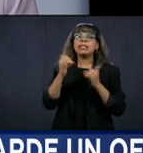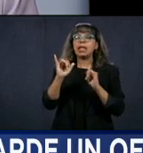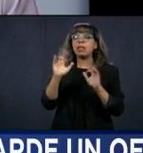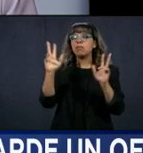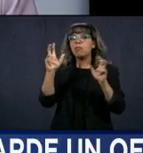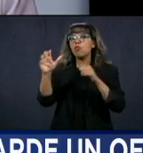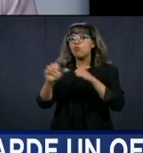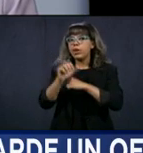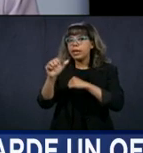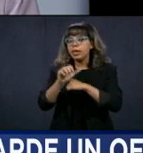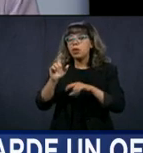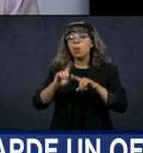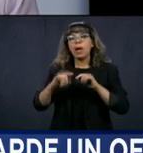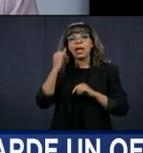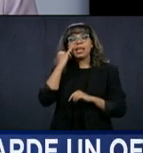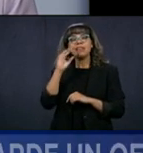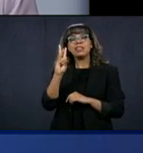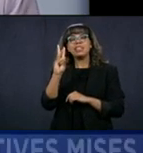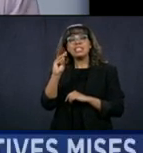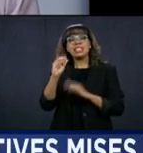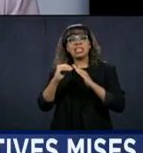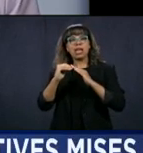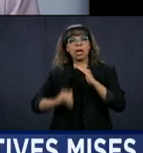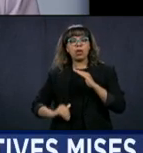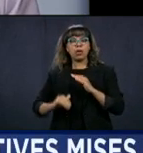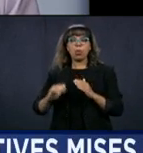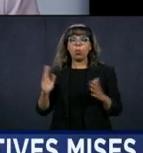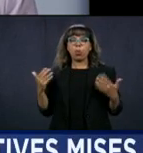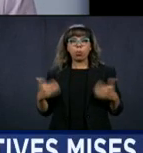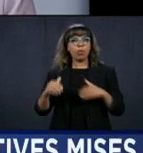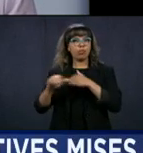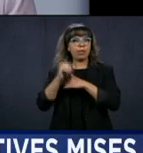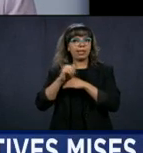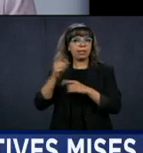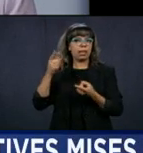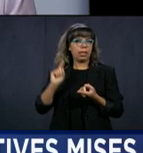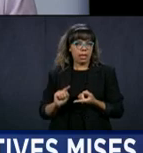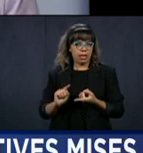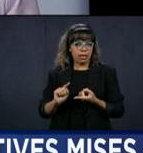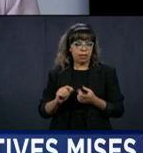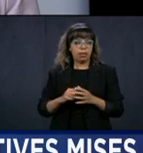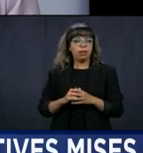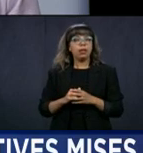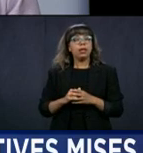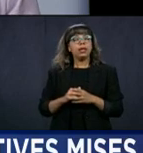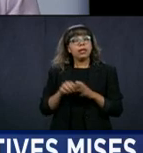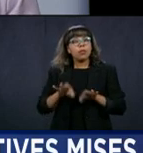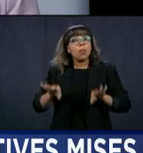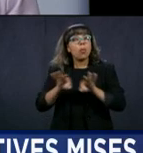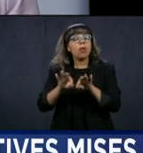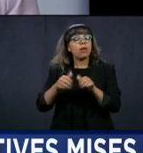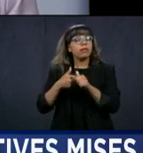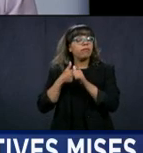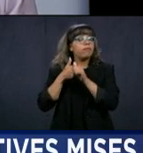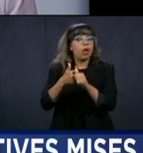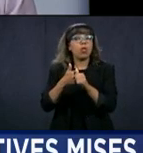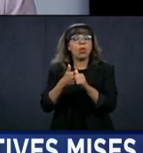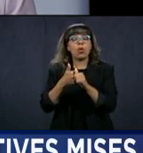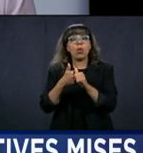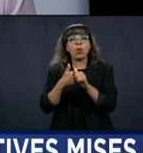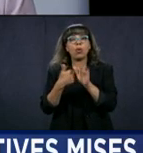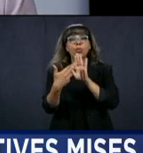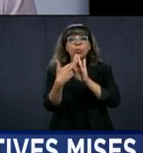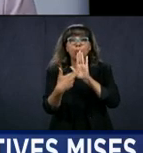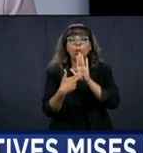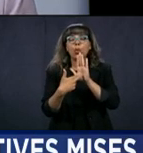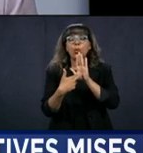moins de 60 ans. Mais si ces gens respectent les directives de la santé publique en retournant au travail, nous